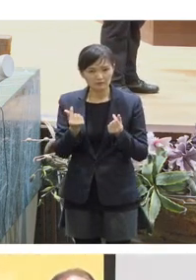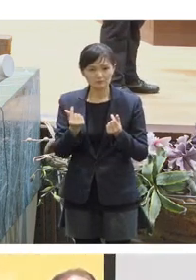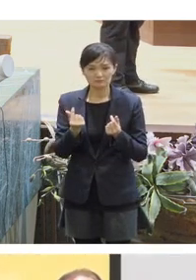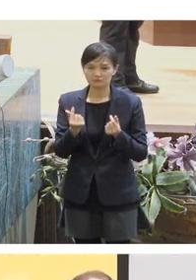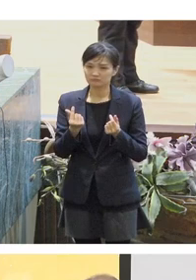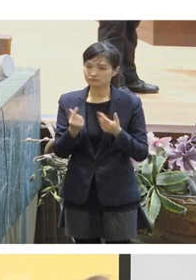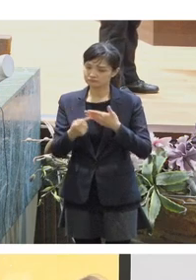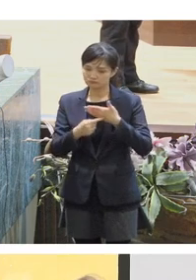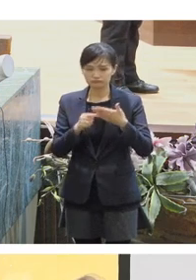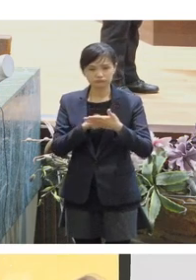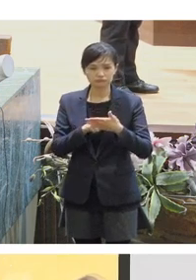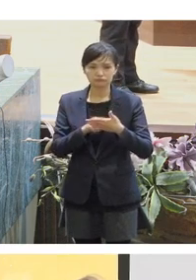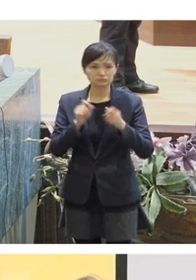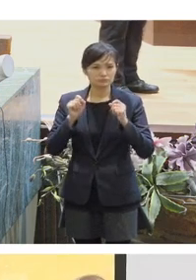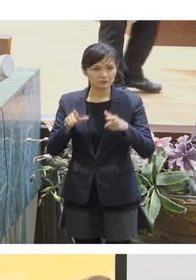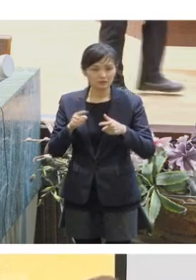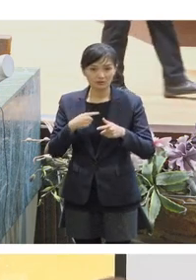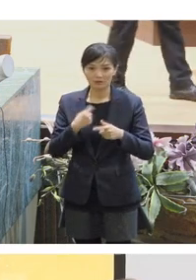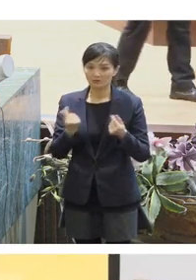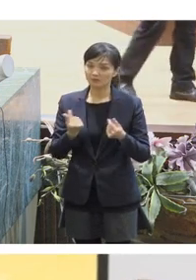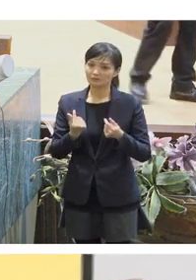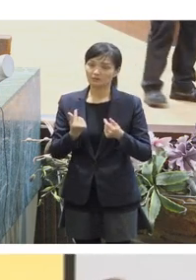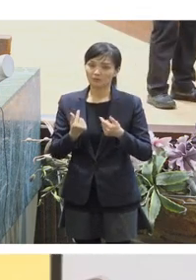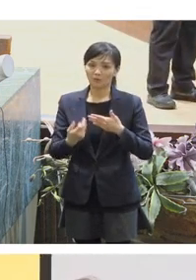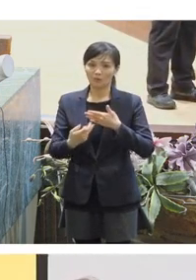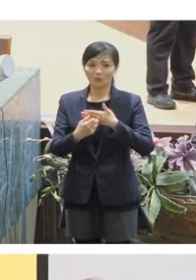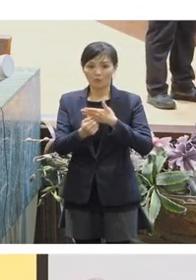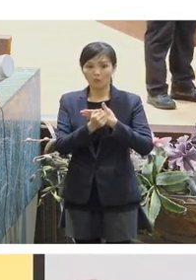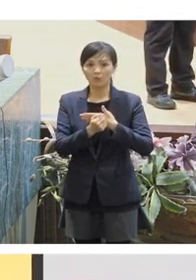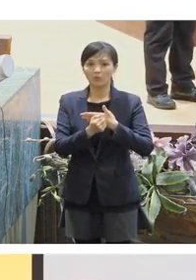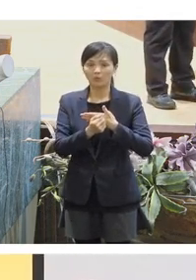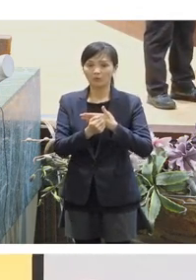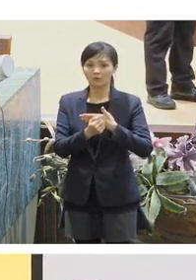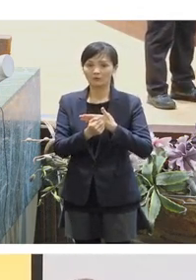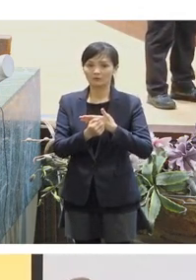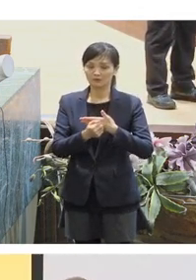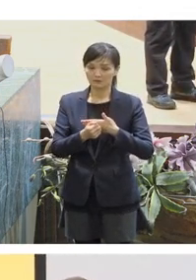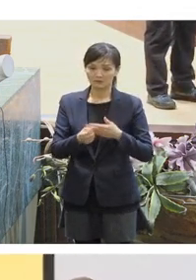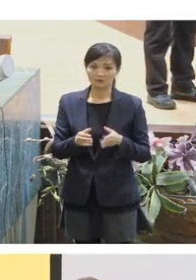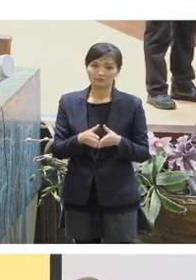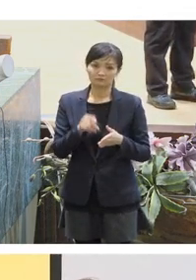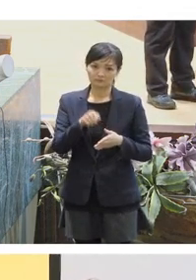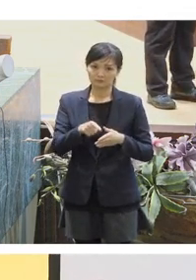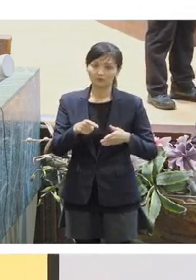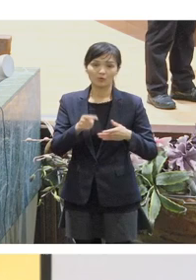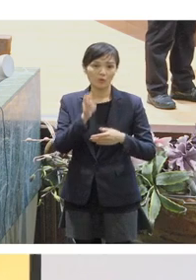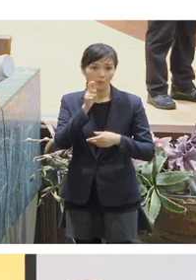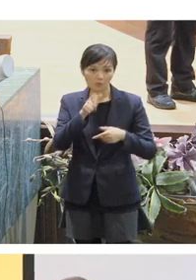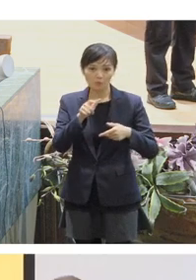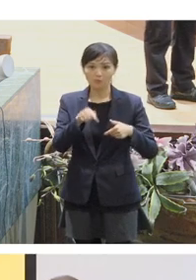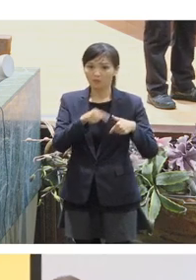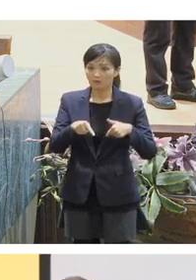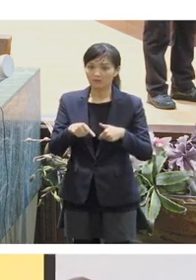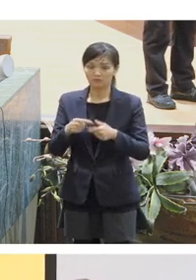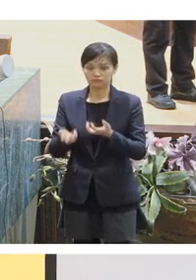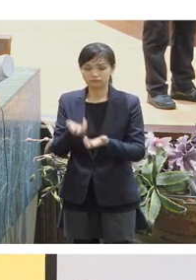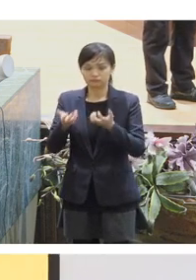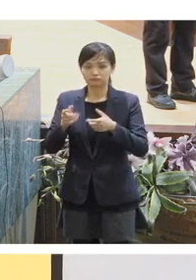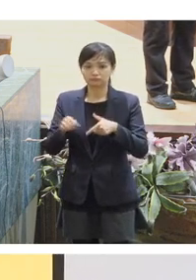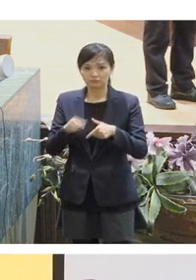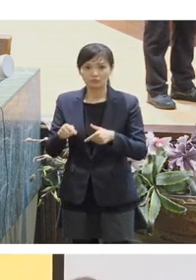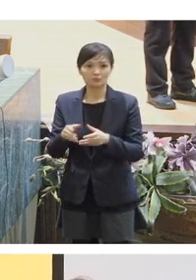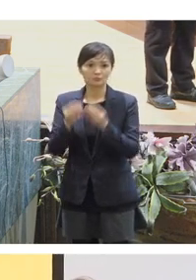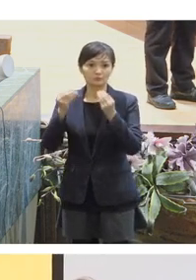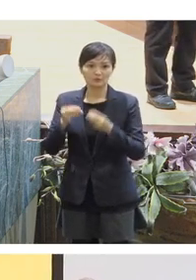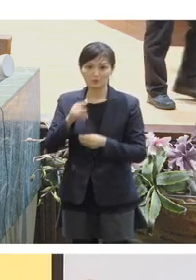一个身份证，他不用固化，不用焚化，不用罚款，不